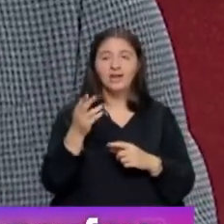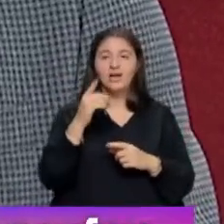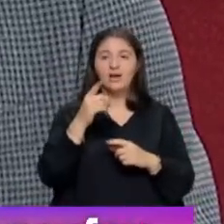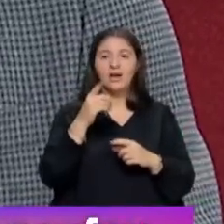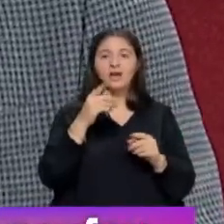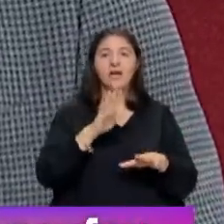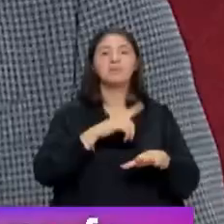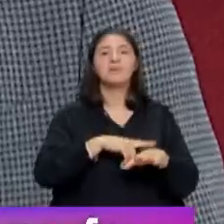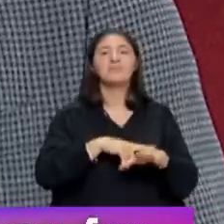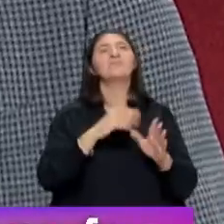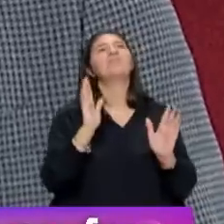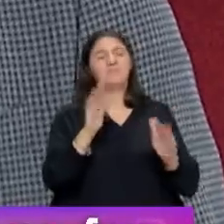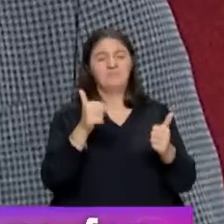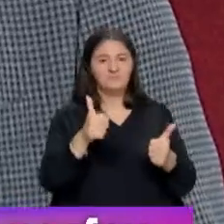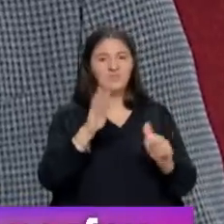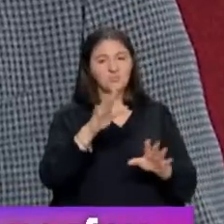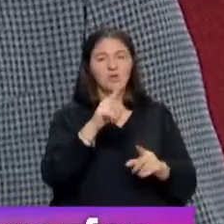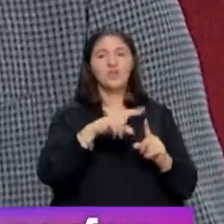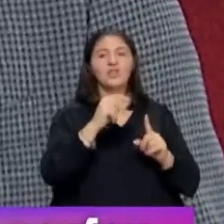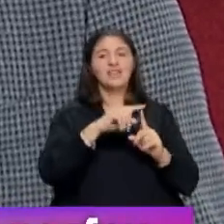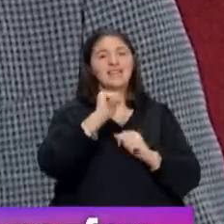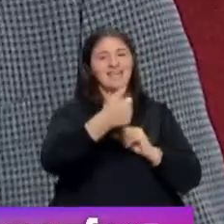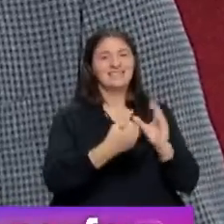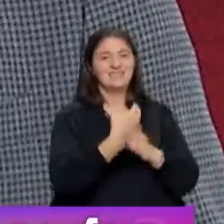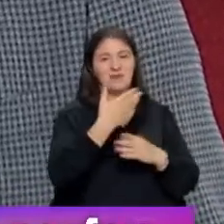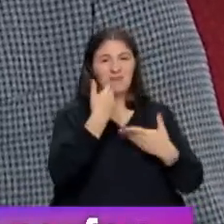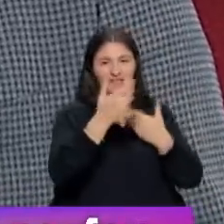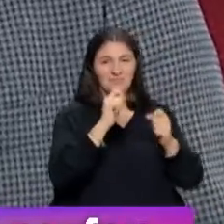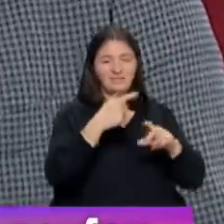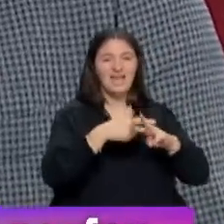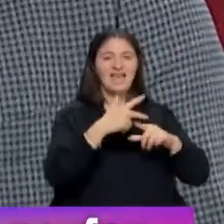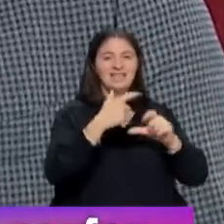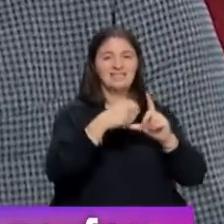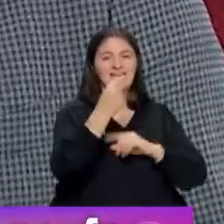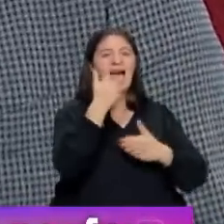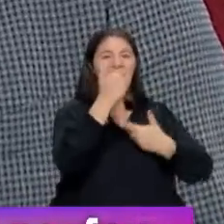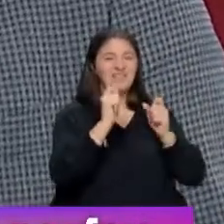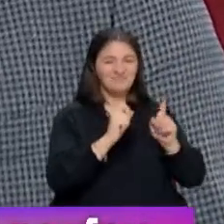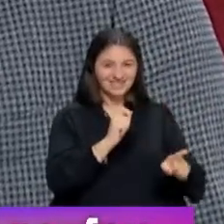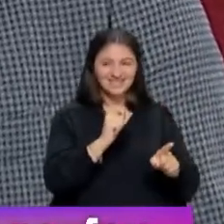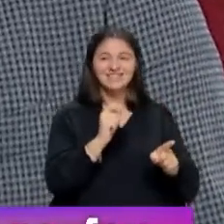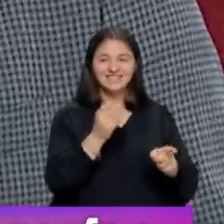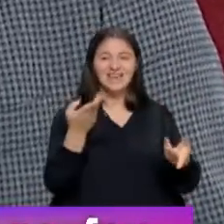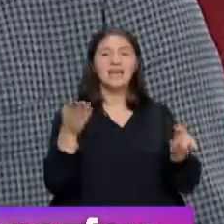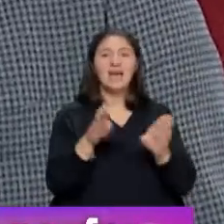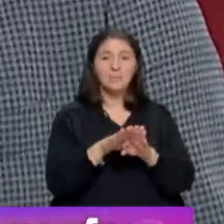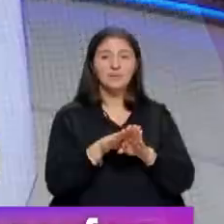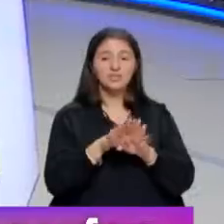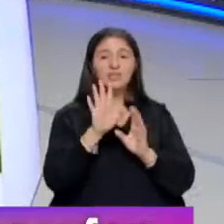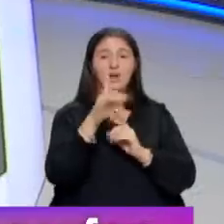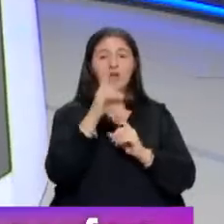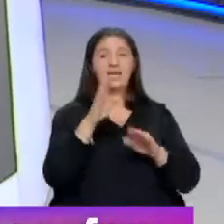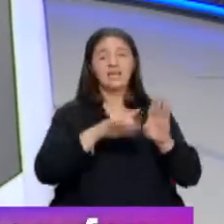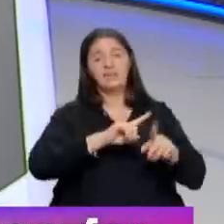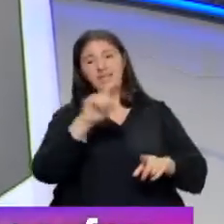kalmadığımız zamanımız Tamam o zaman onun notlarını Yarın sabah paylaşalım Ezgi gözeger paylaşsın kapatacağız Ama